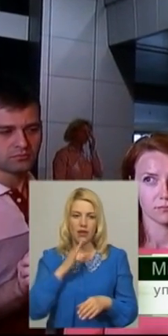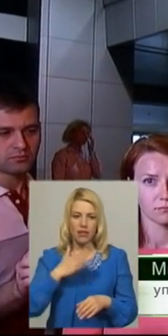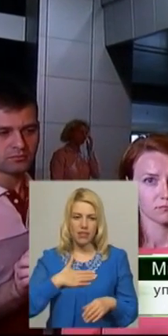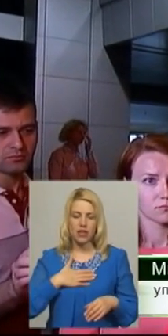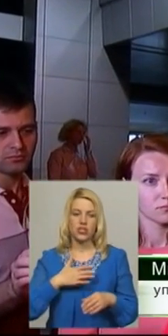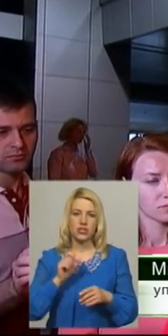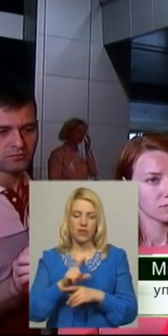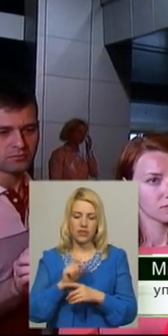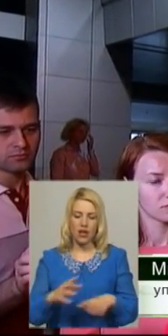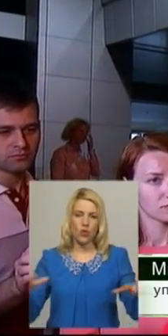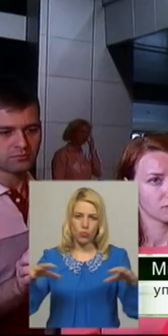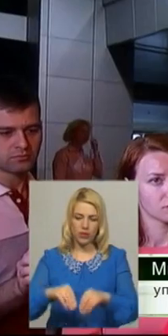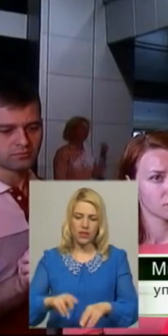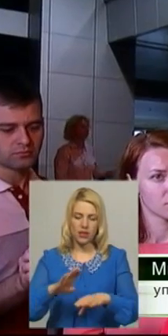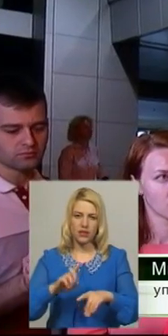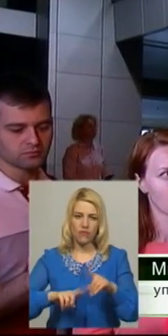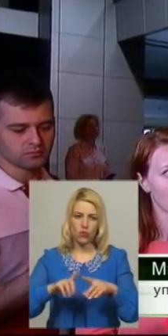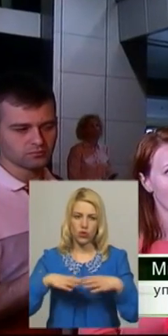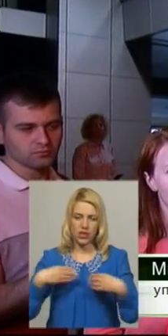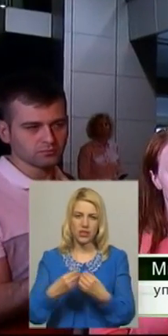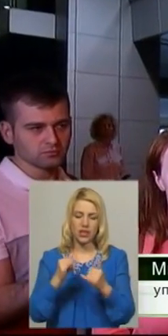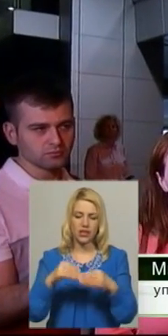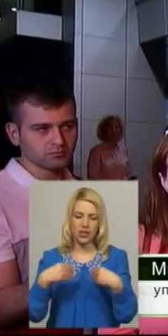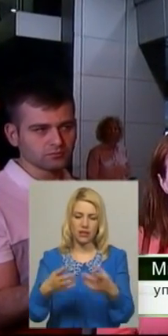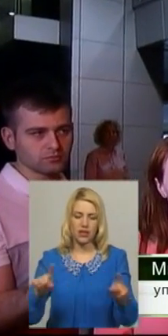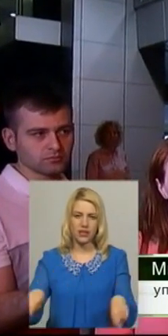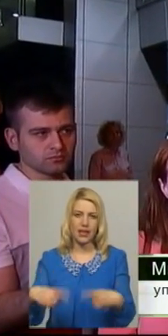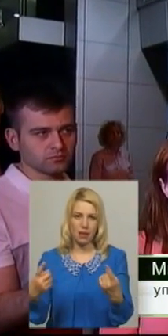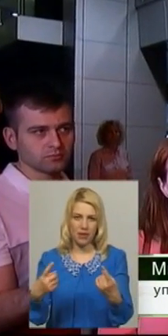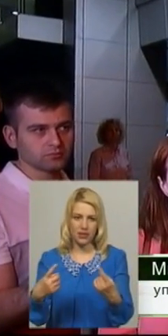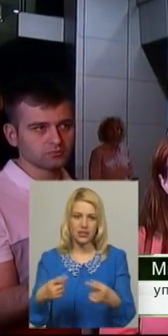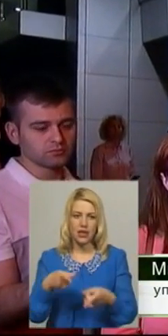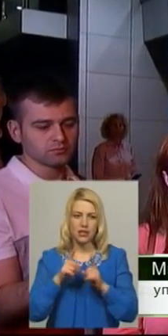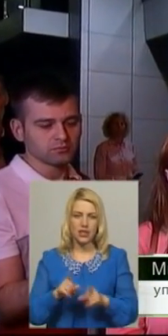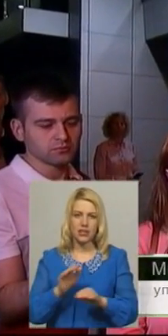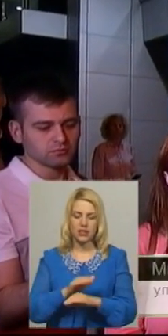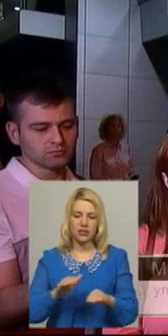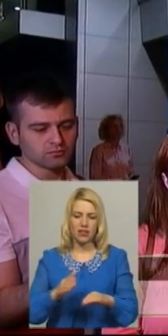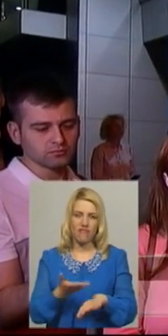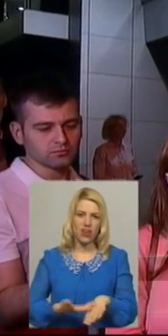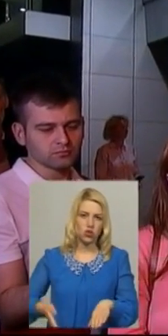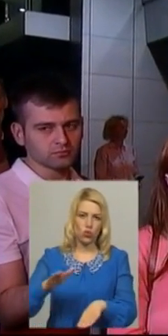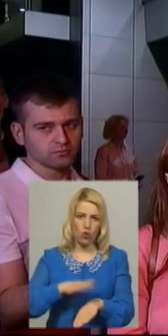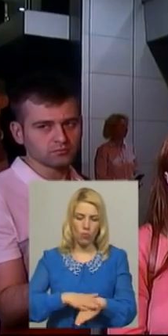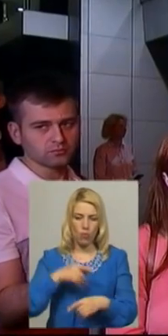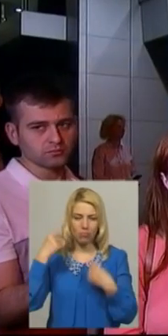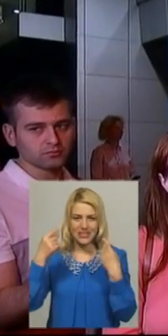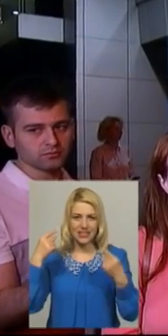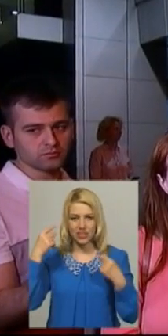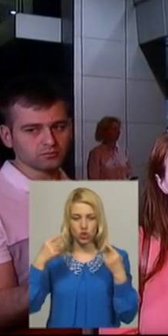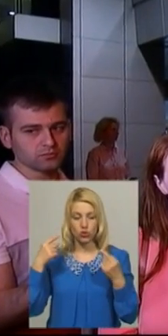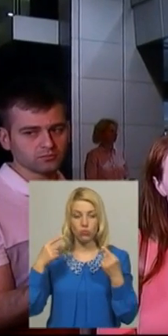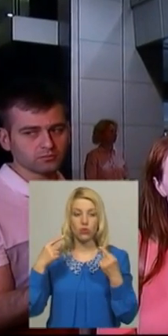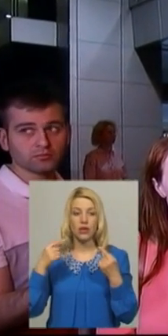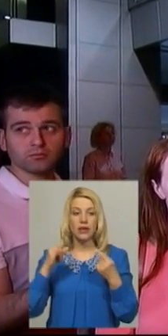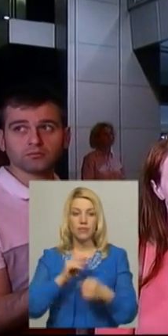родині зараз і надавати реабілітацію, тому що насправді діти дуже в важкому і психічному стані,